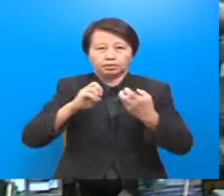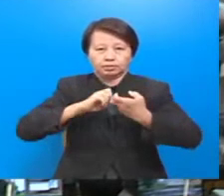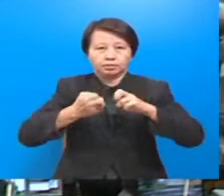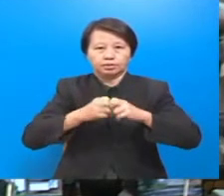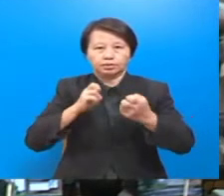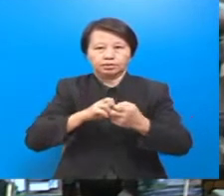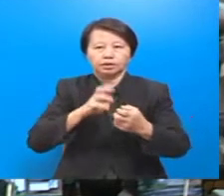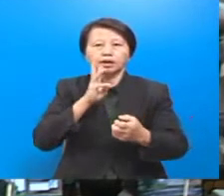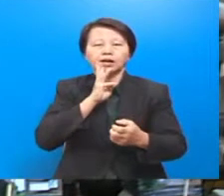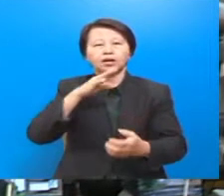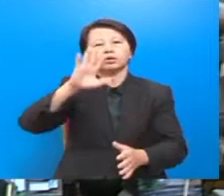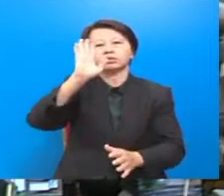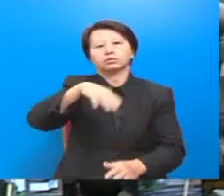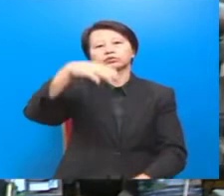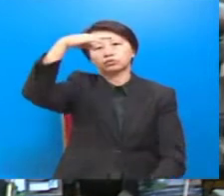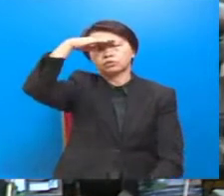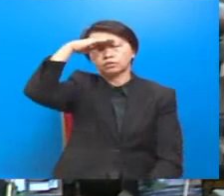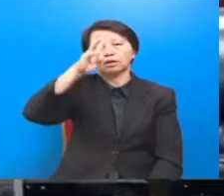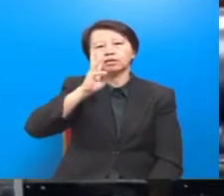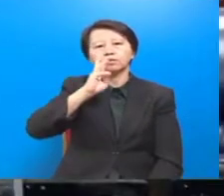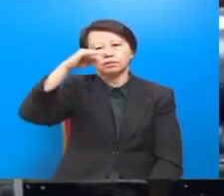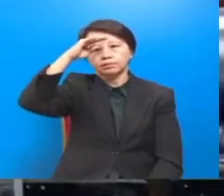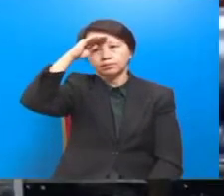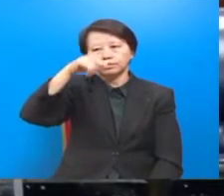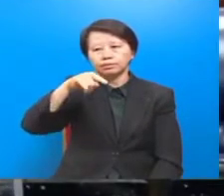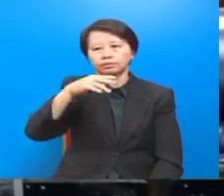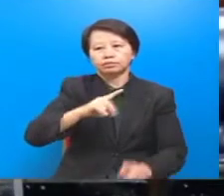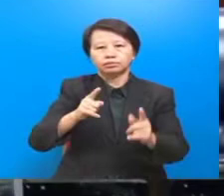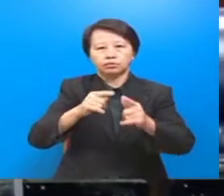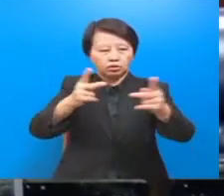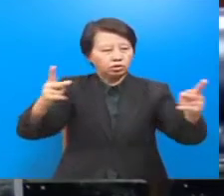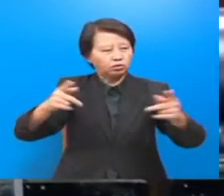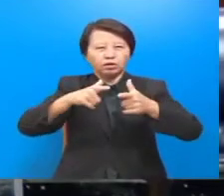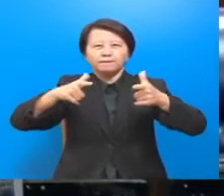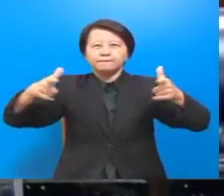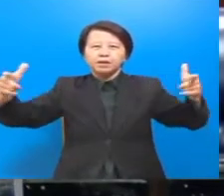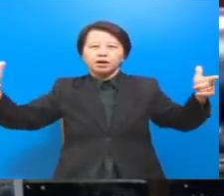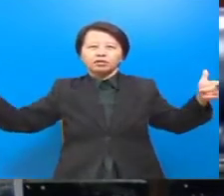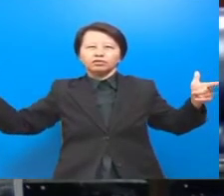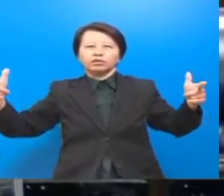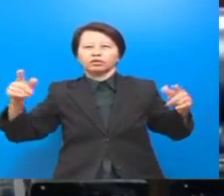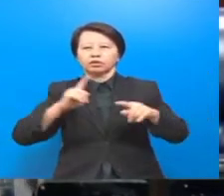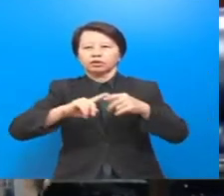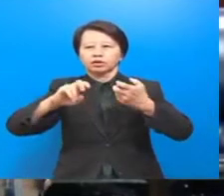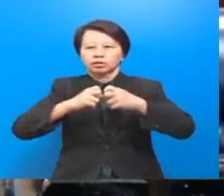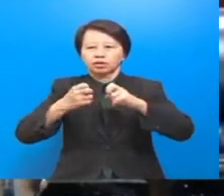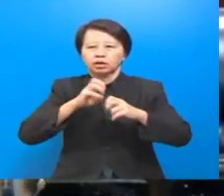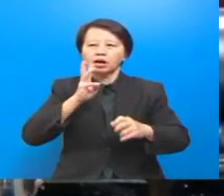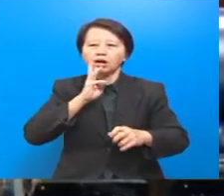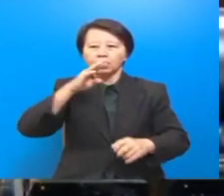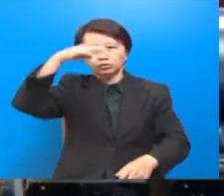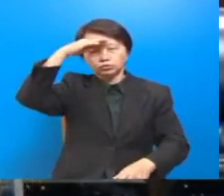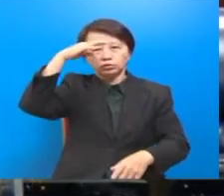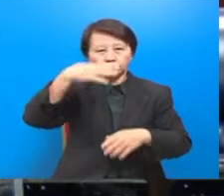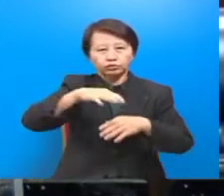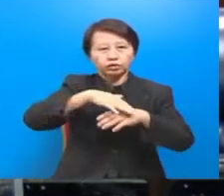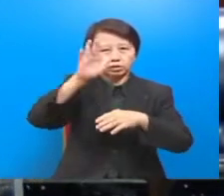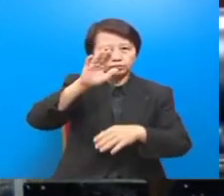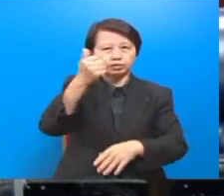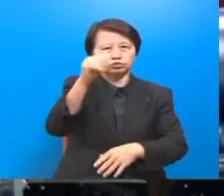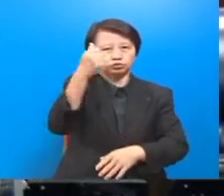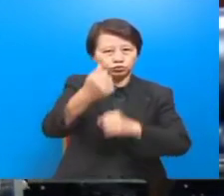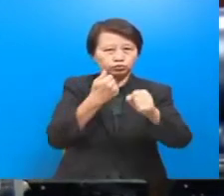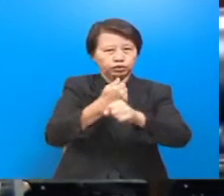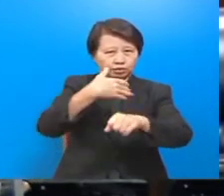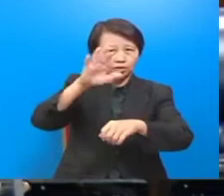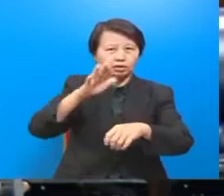hyde merbuk khususnya meliputi kawasan yang sangat luas dan saidi minggu juga sudah lebih sedekat